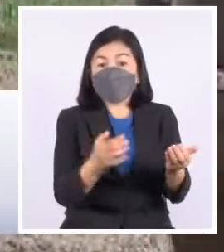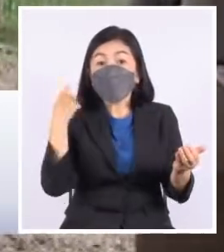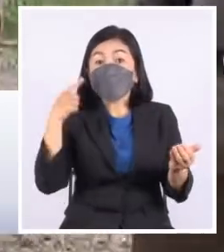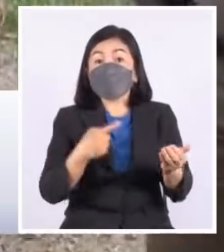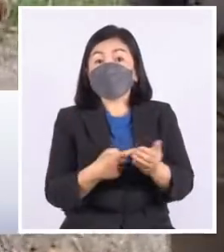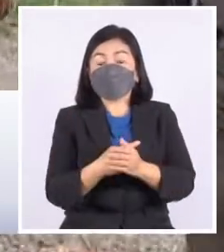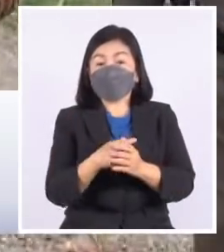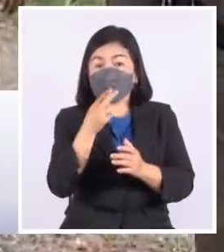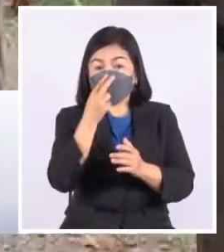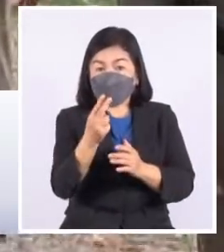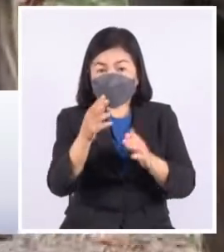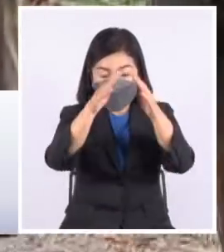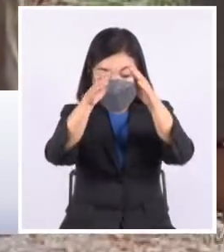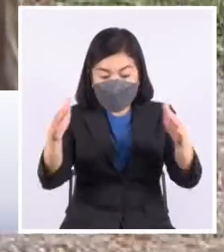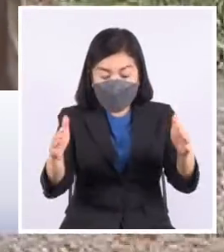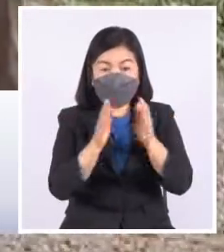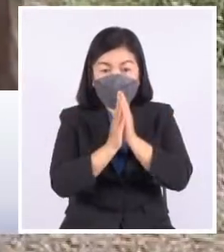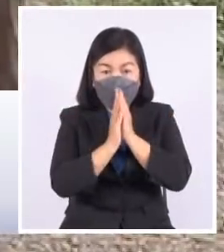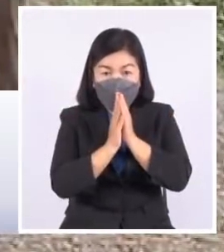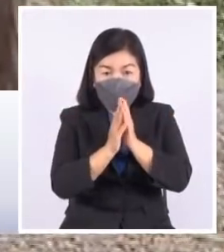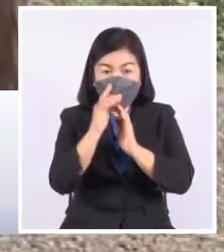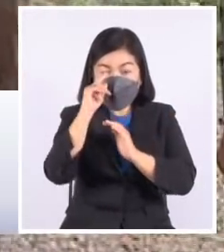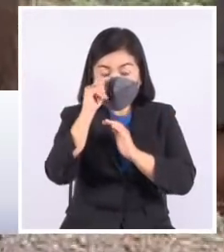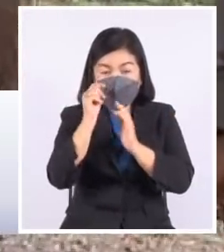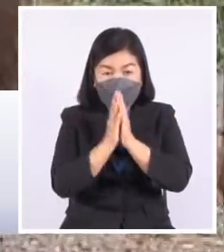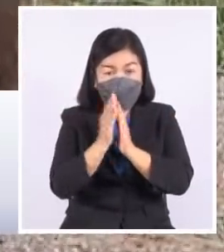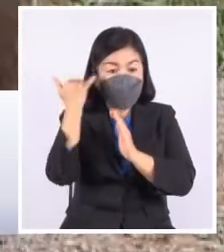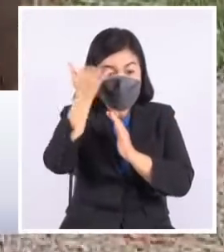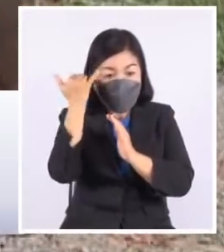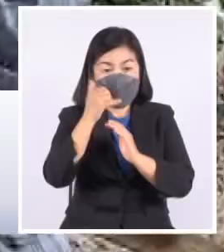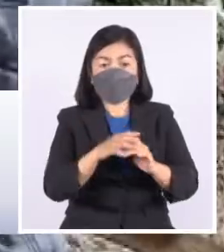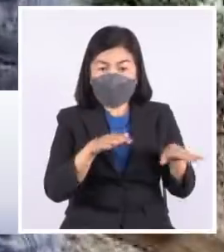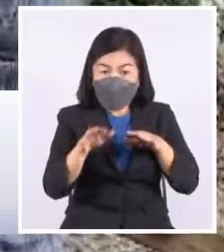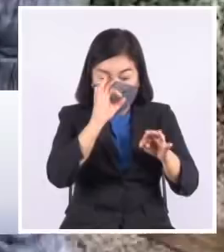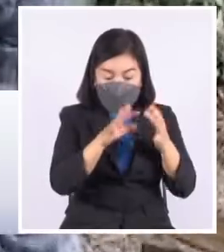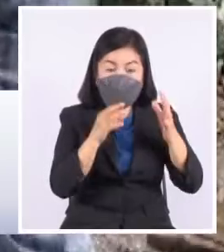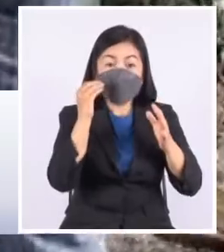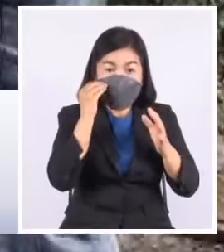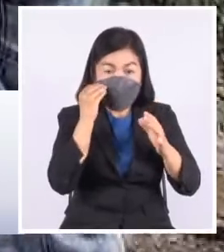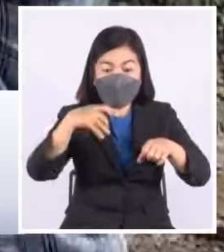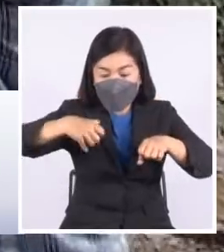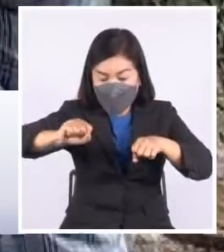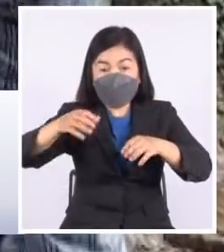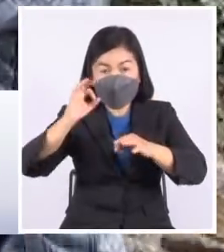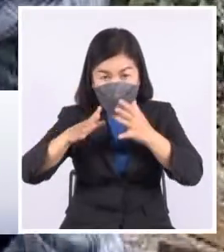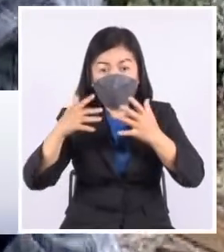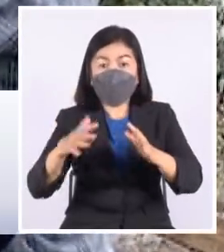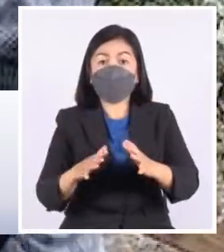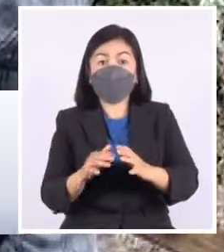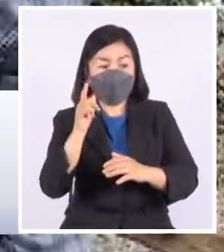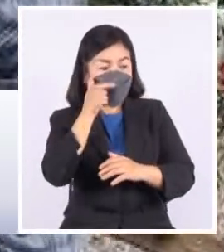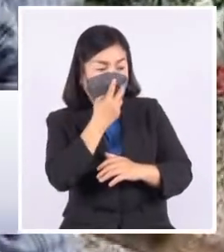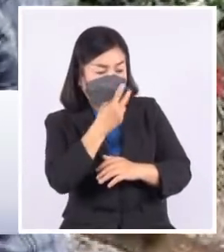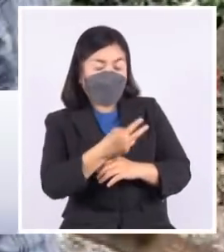ภูมิศาลพระภูมิตาศาลพระภูมิยายและกำลังจะเผาบ้านและก็มอเตอร์ไซค์ก็เผาไปแล้วอย่างนี้ได้ยัง